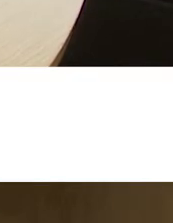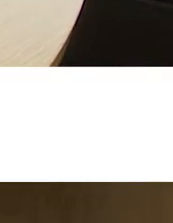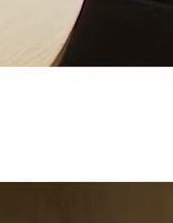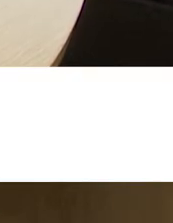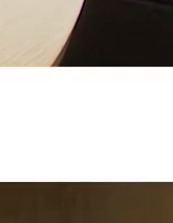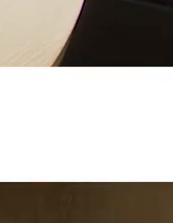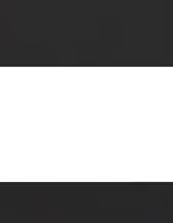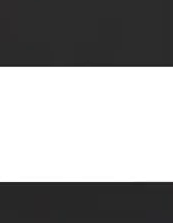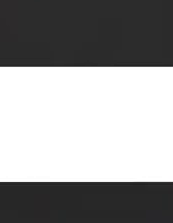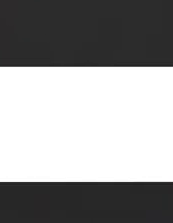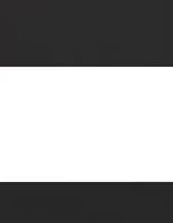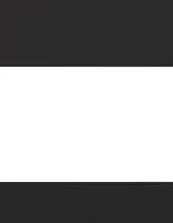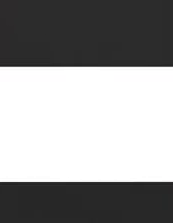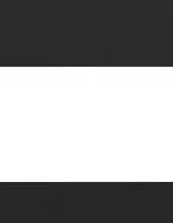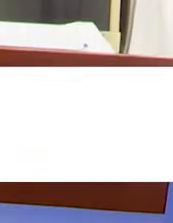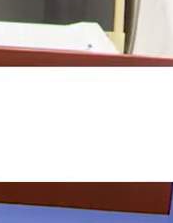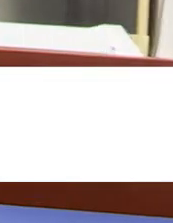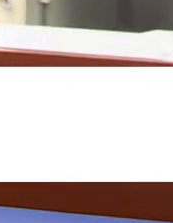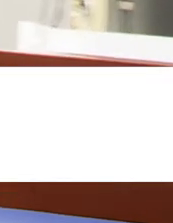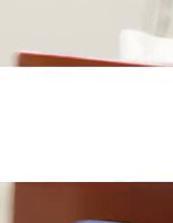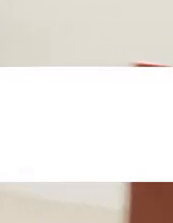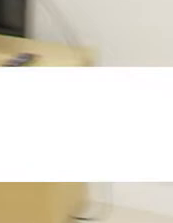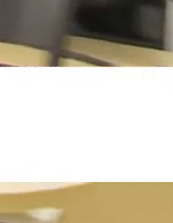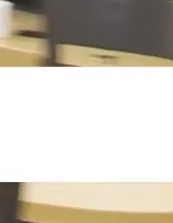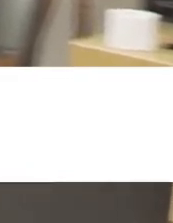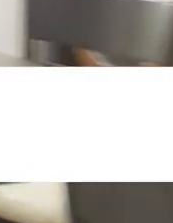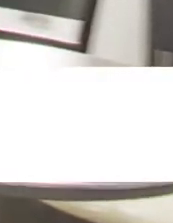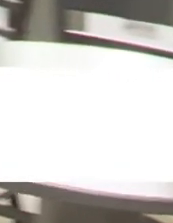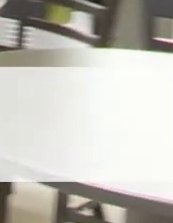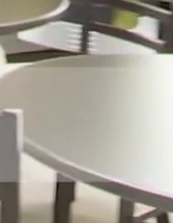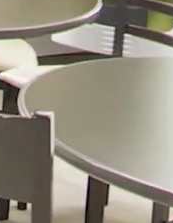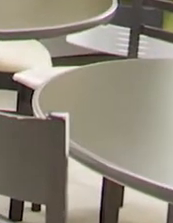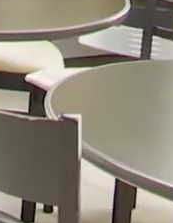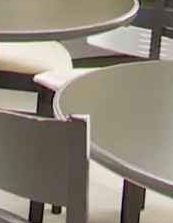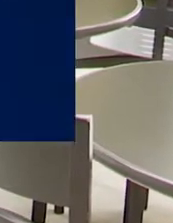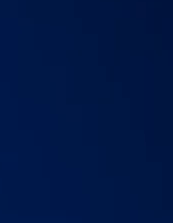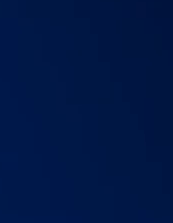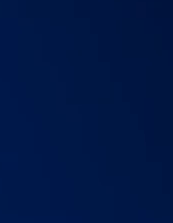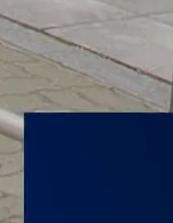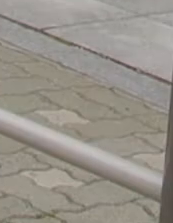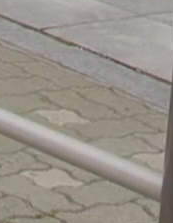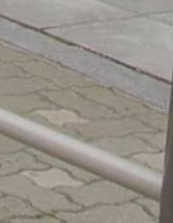차례 이상 접종한 어르신들은 앞으로 어르신 사랑방을 이용할 수 있습니다.